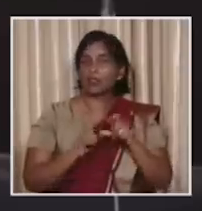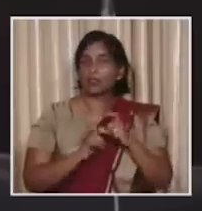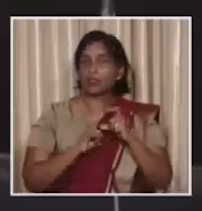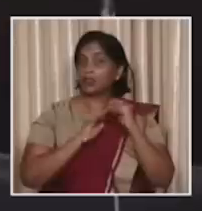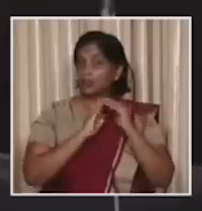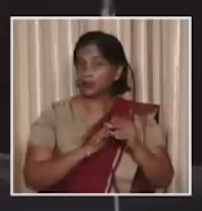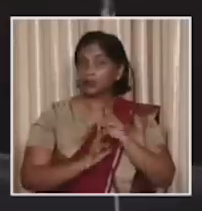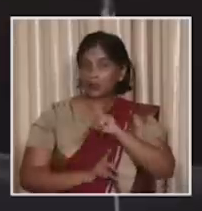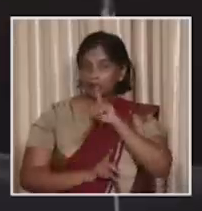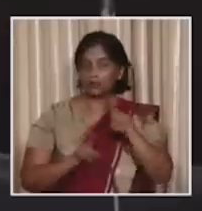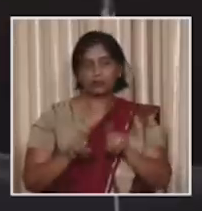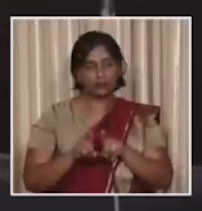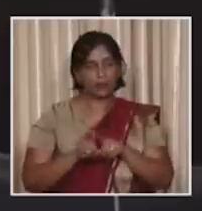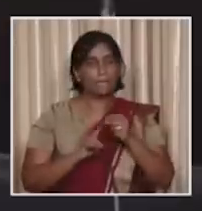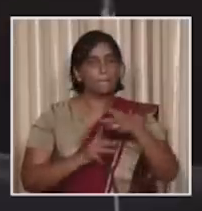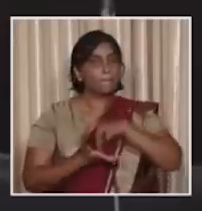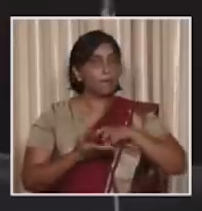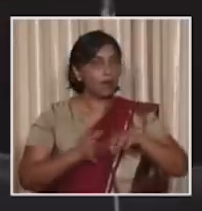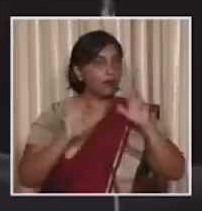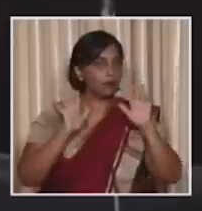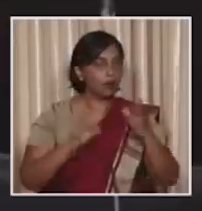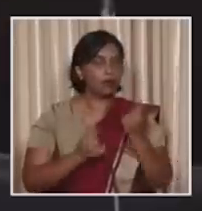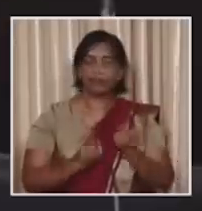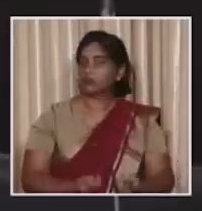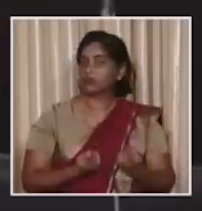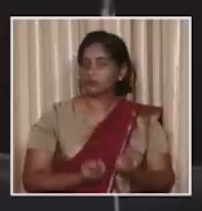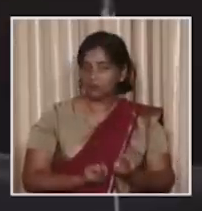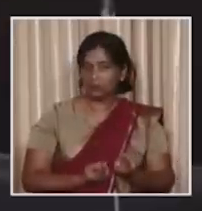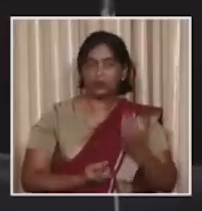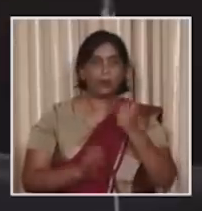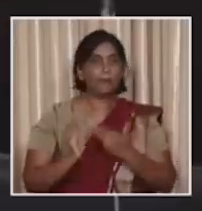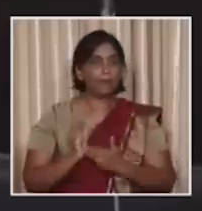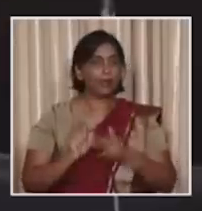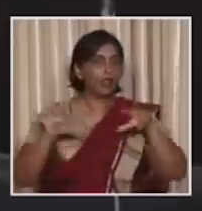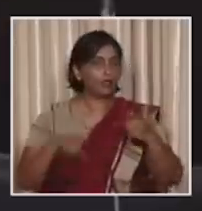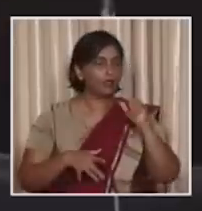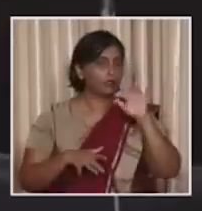දෙපාර්තමේන්තු මගින් දන්වා ඇති පරිදි පළාත් නමේ මුදල් අවශ්‍යතාවය රුපියල් මිලියන